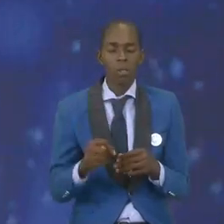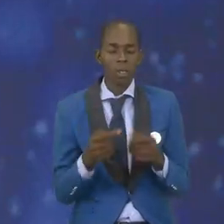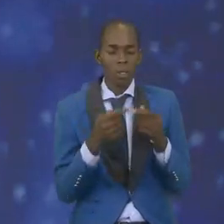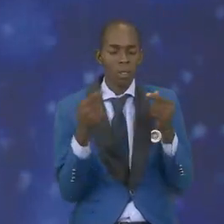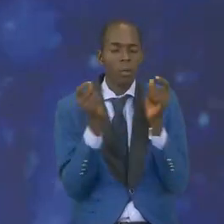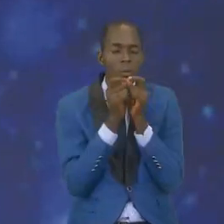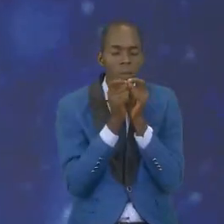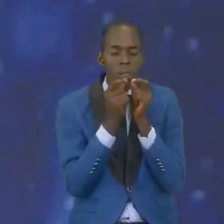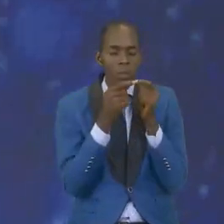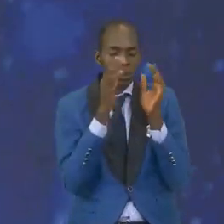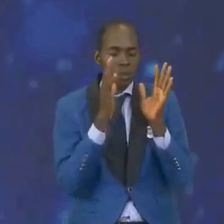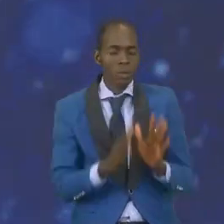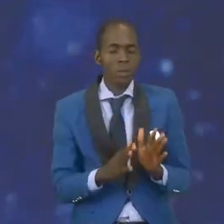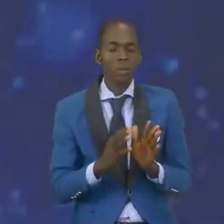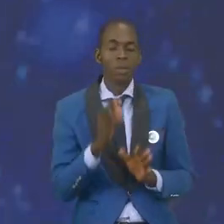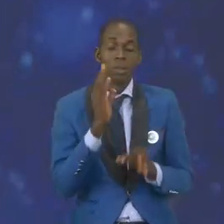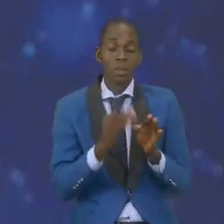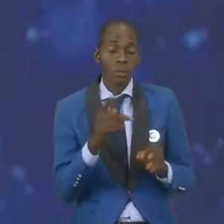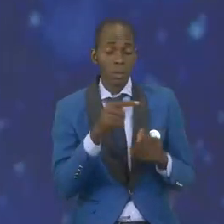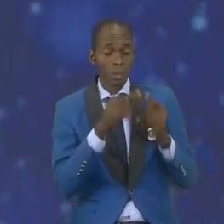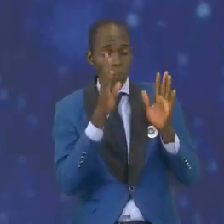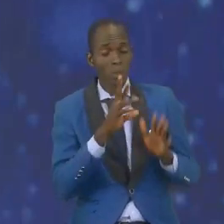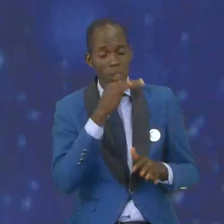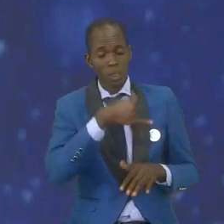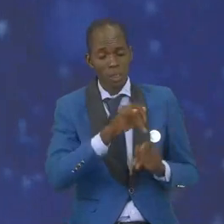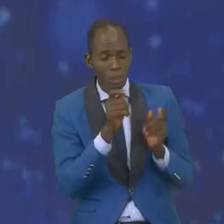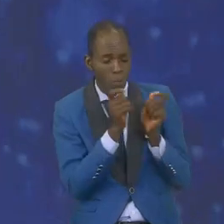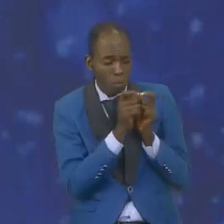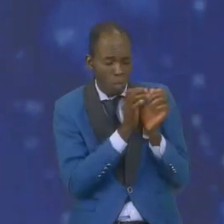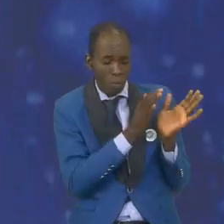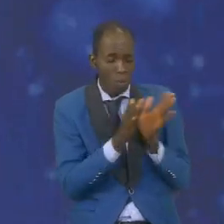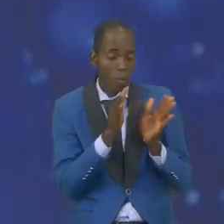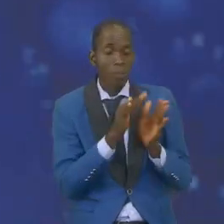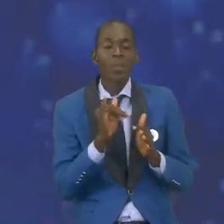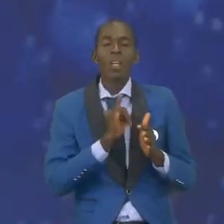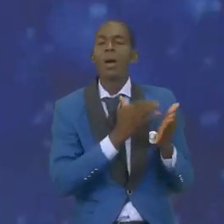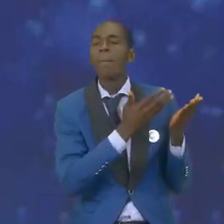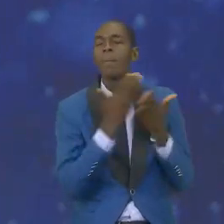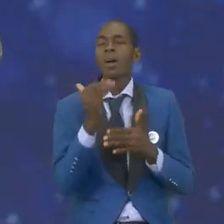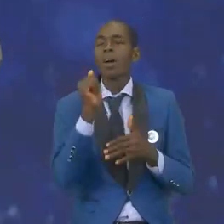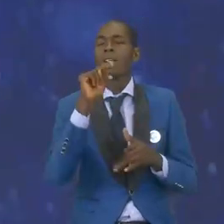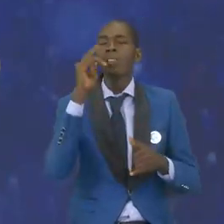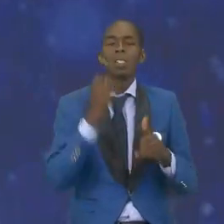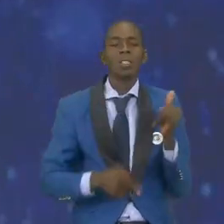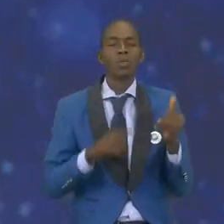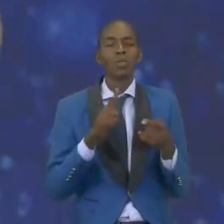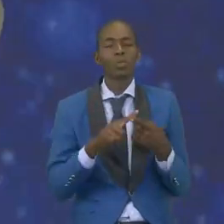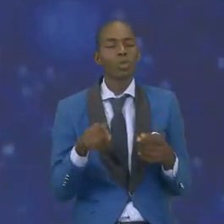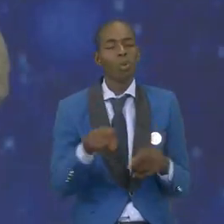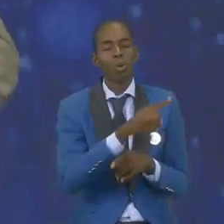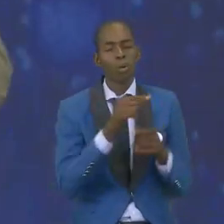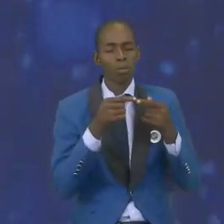Tous les complots, tous les plans des conspirateurs, s'ils le font